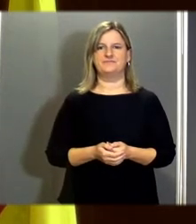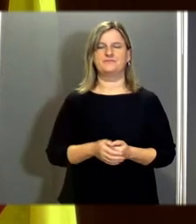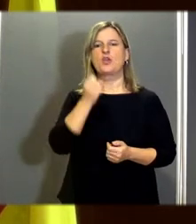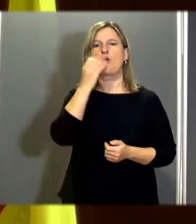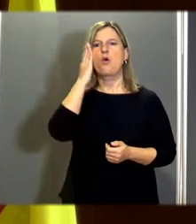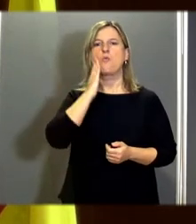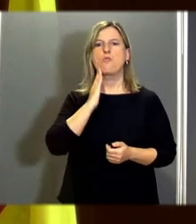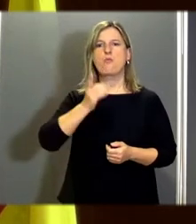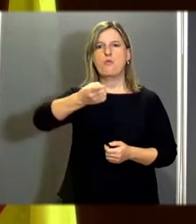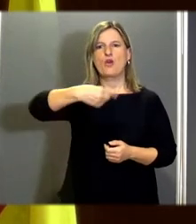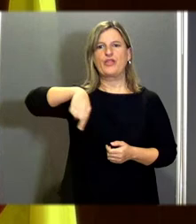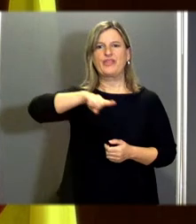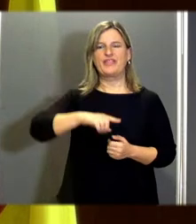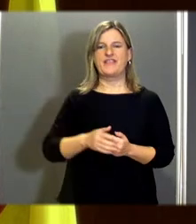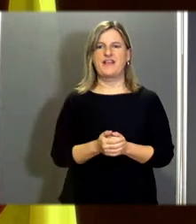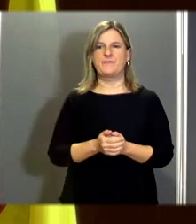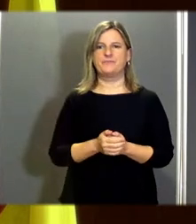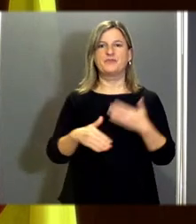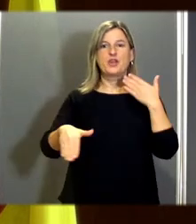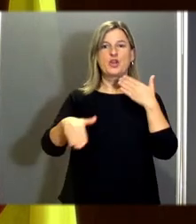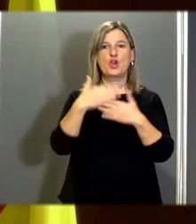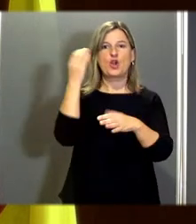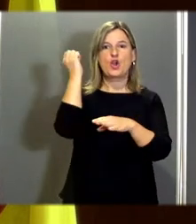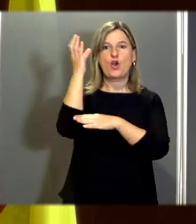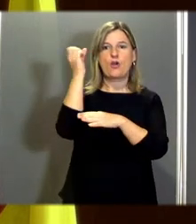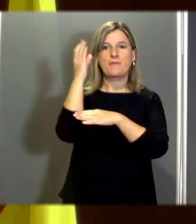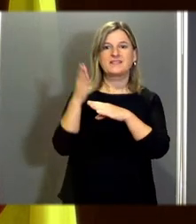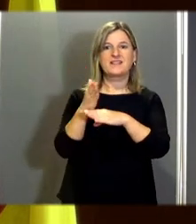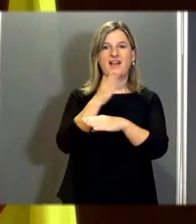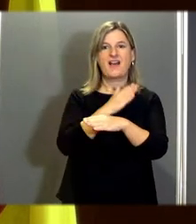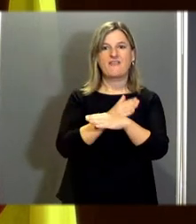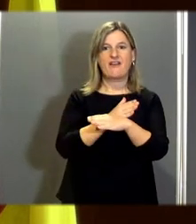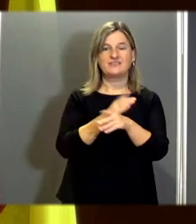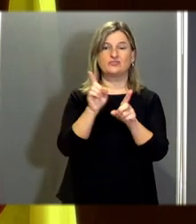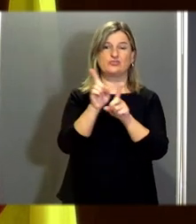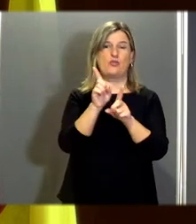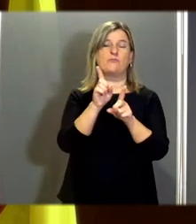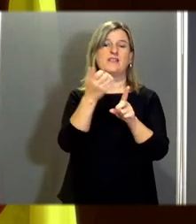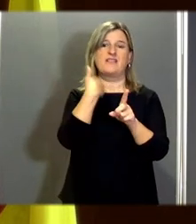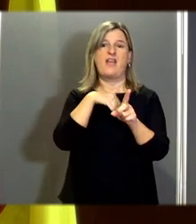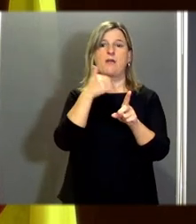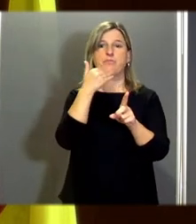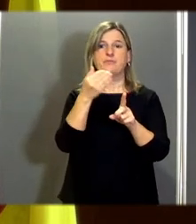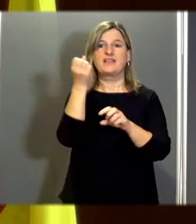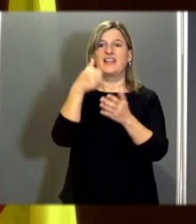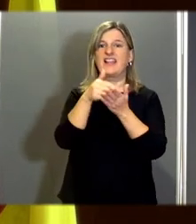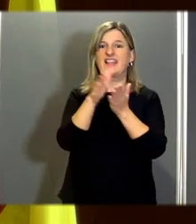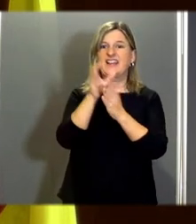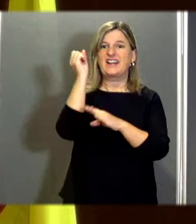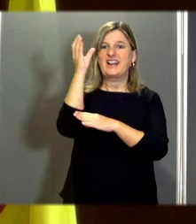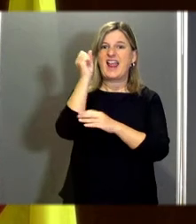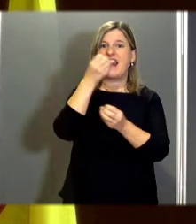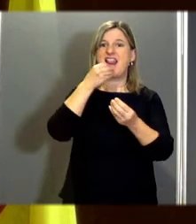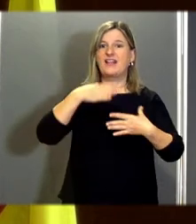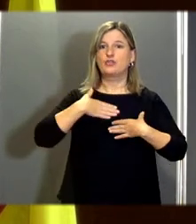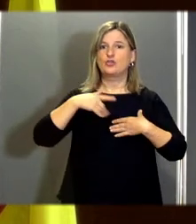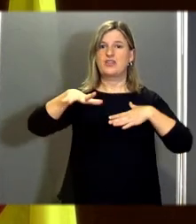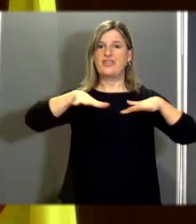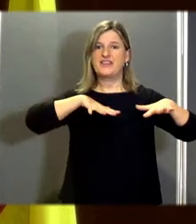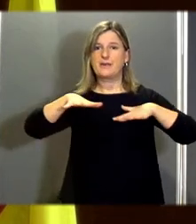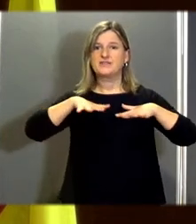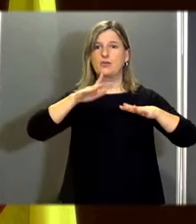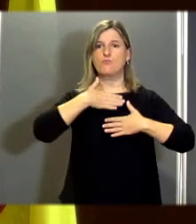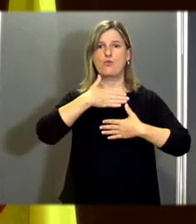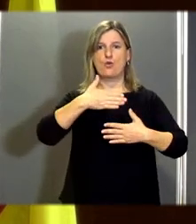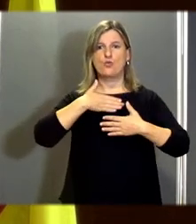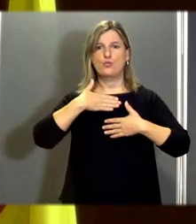Bon dia a tothom. Abans de començar la meva intervenció en representació de relators, dinamitzadors i voluntaris